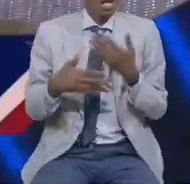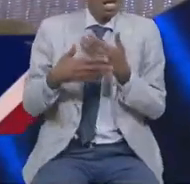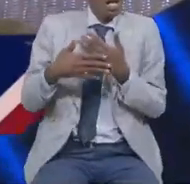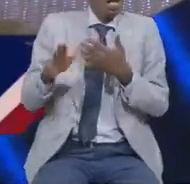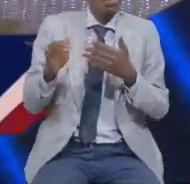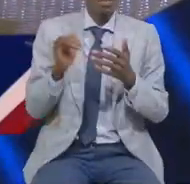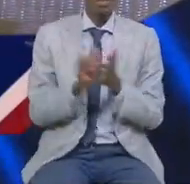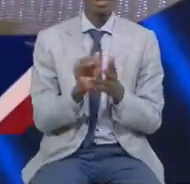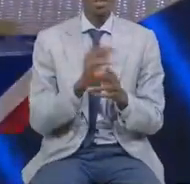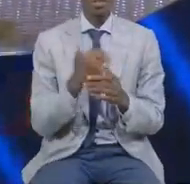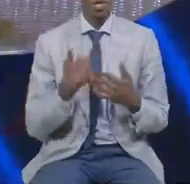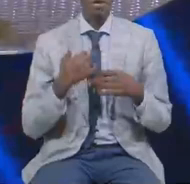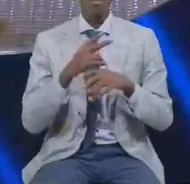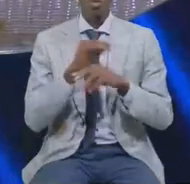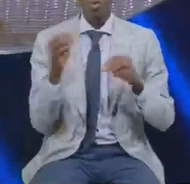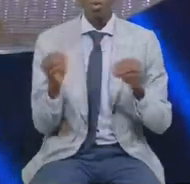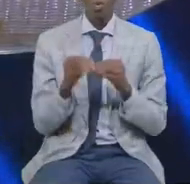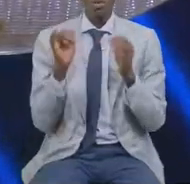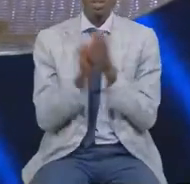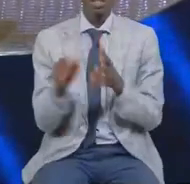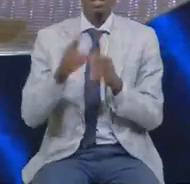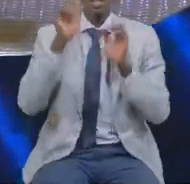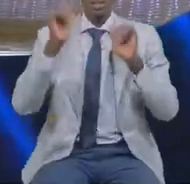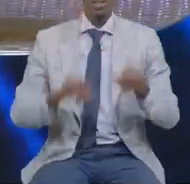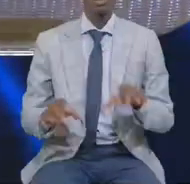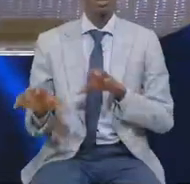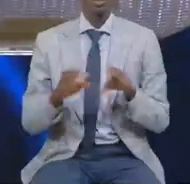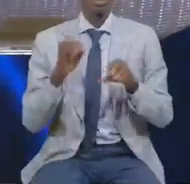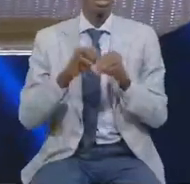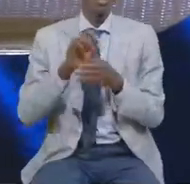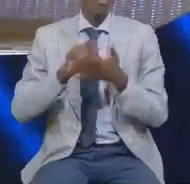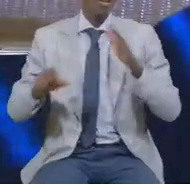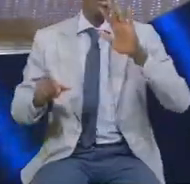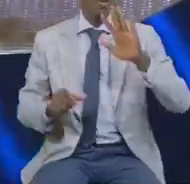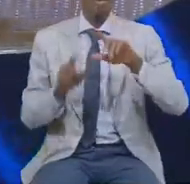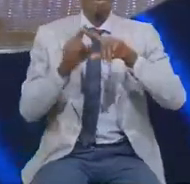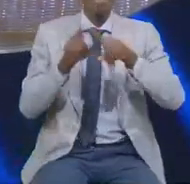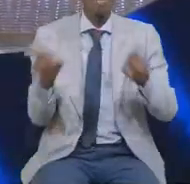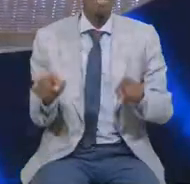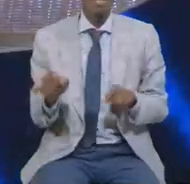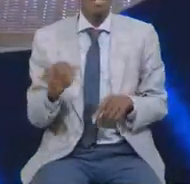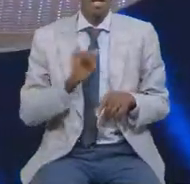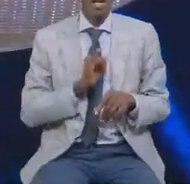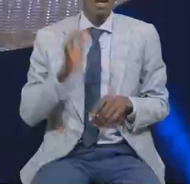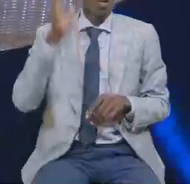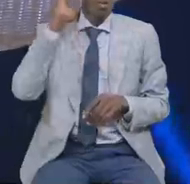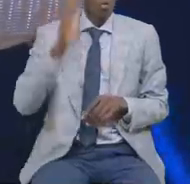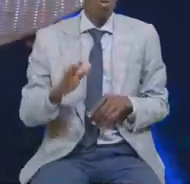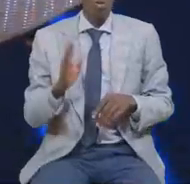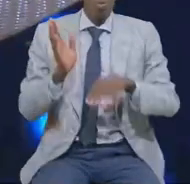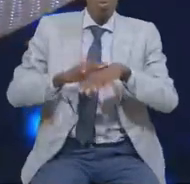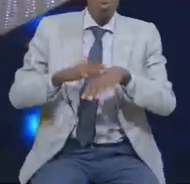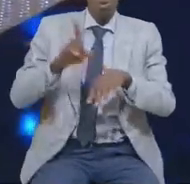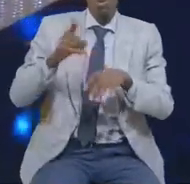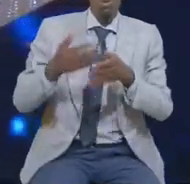après cela ne peuvent rien faire de plus. Verset 5. 5 dit, je vous montrerai qui